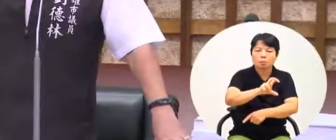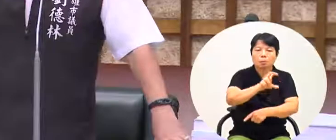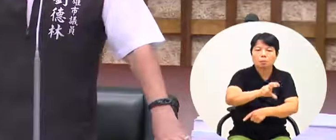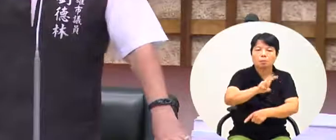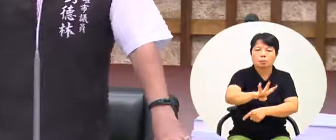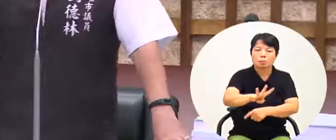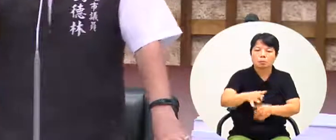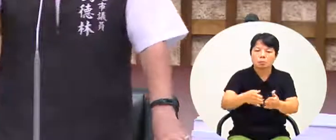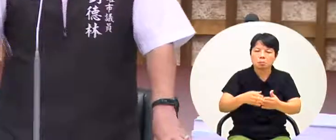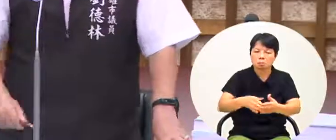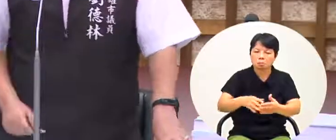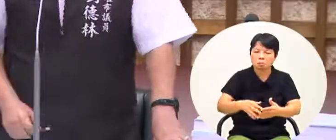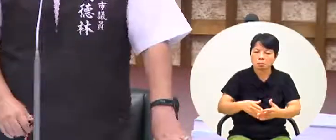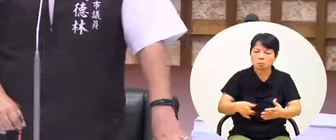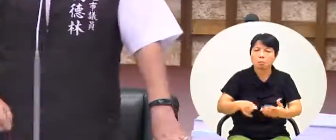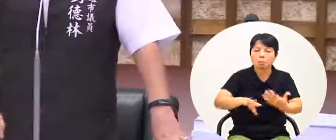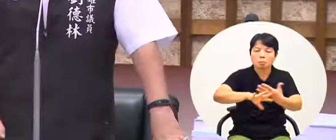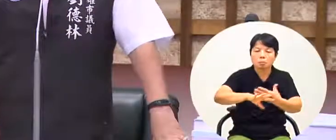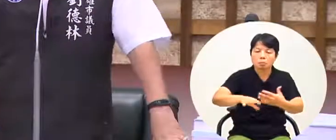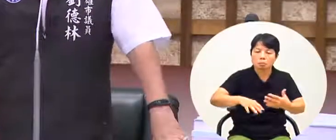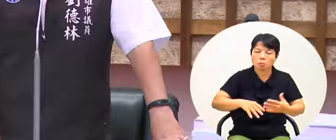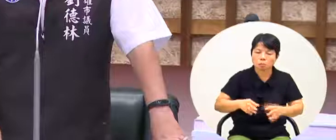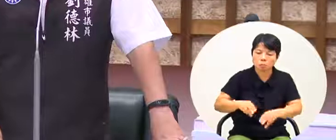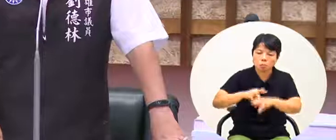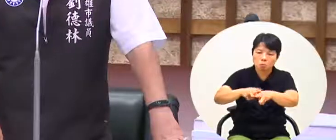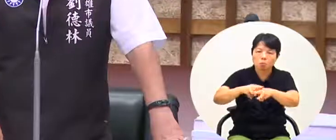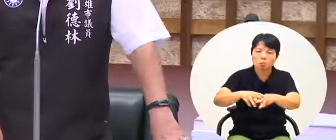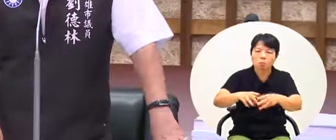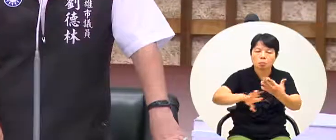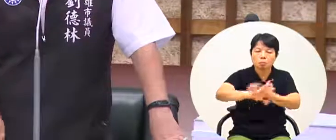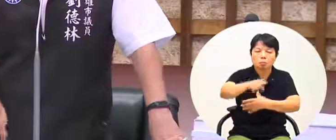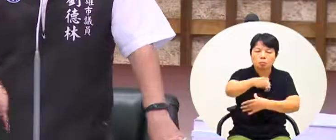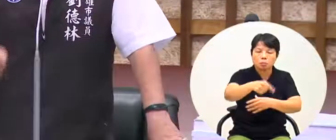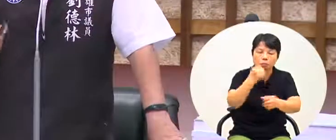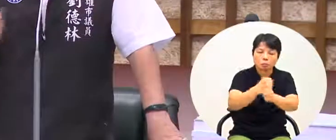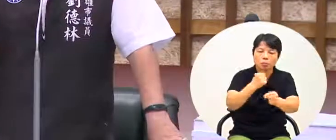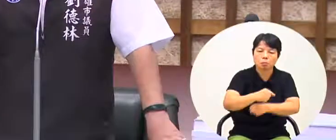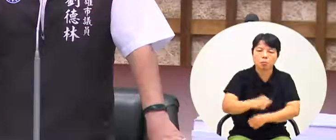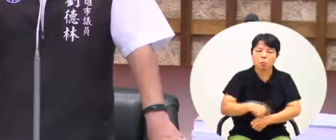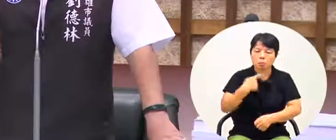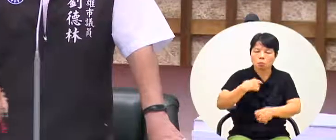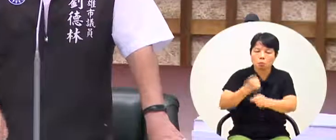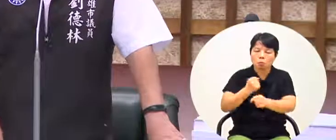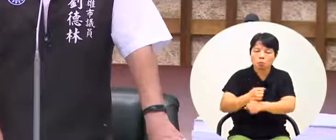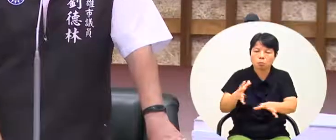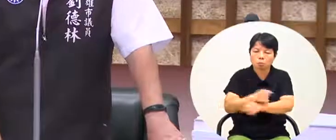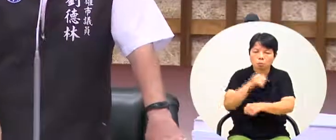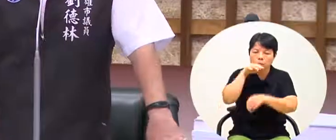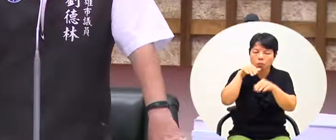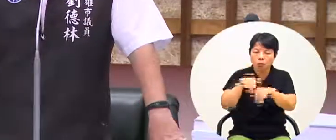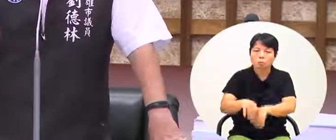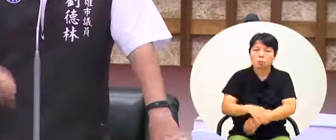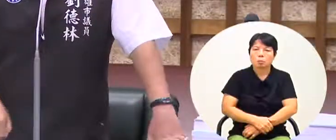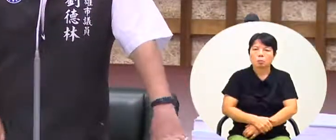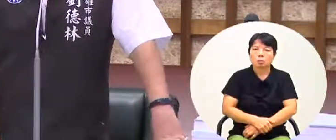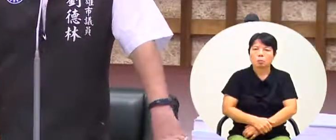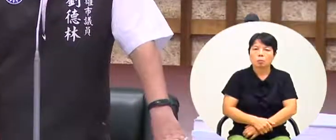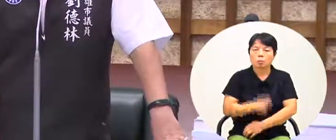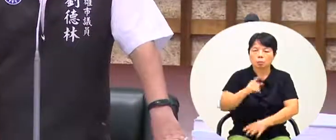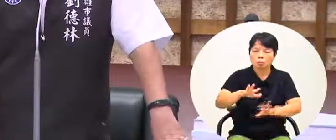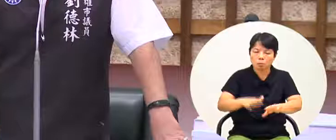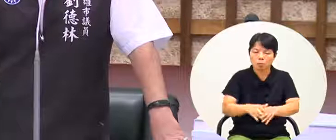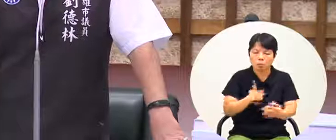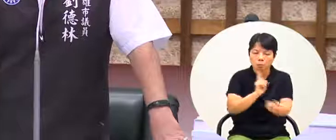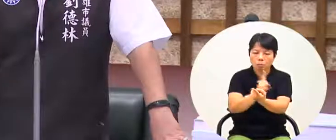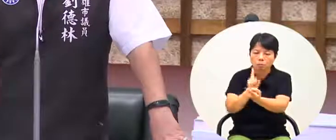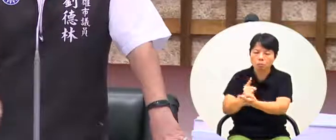们的这个失业率会降低。可是在这上面我们有很多的面观，不管是医疗就